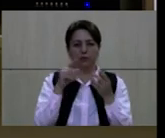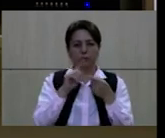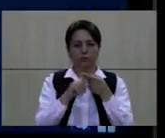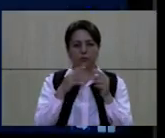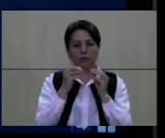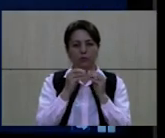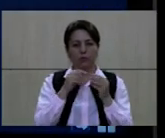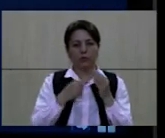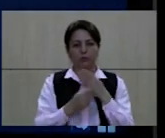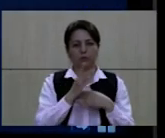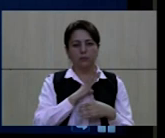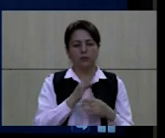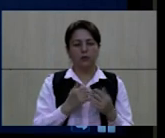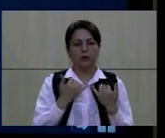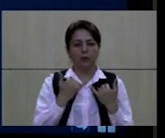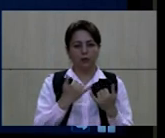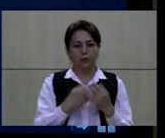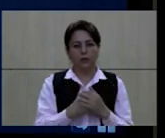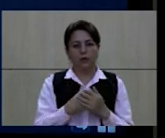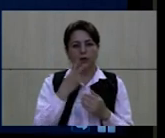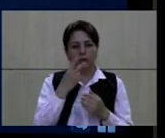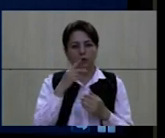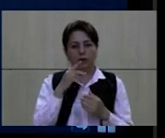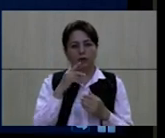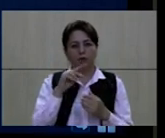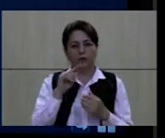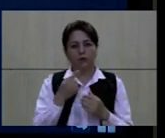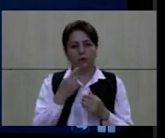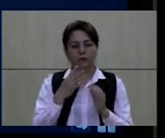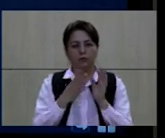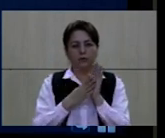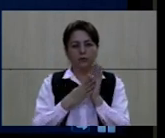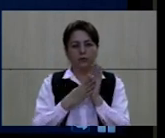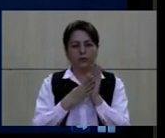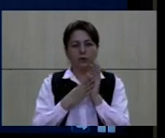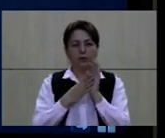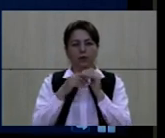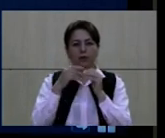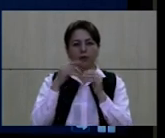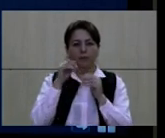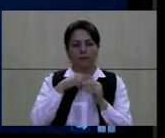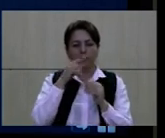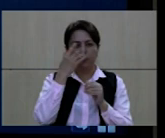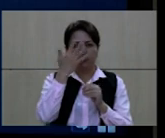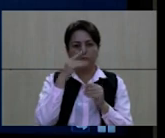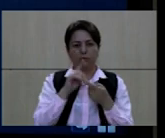bo'ldi. Endi 2.9 dan 5 ni qo'shamiz.